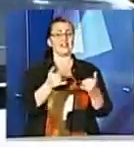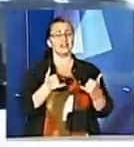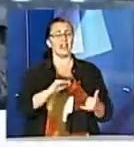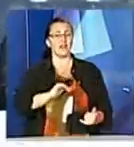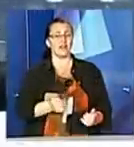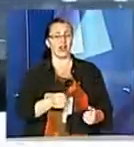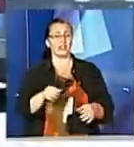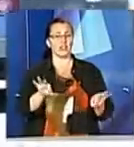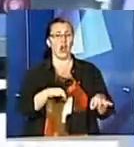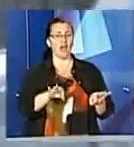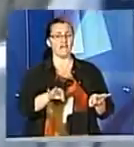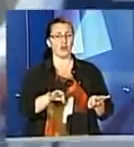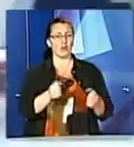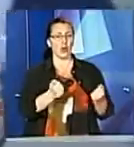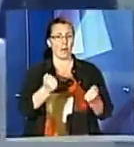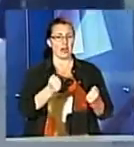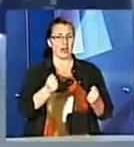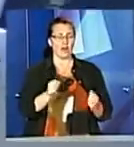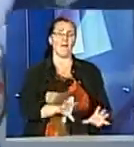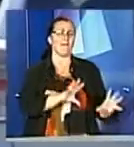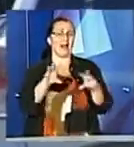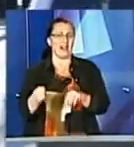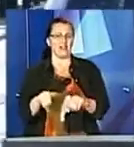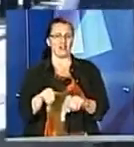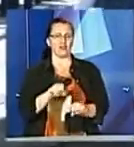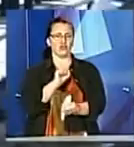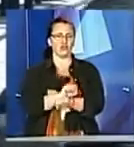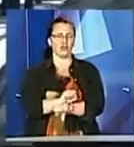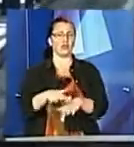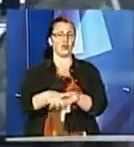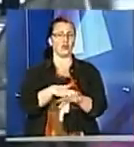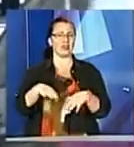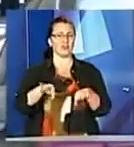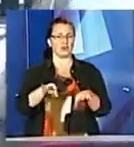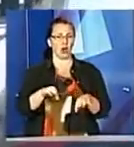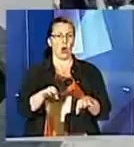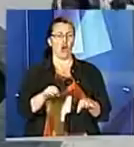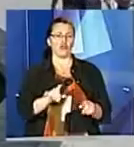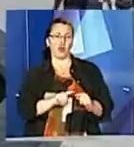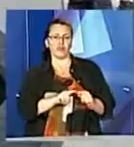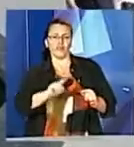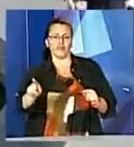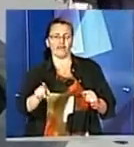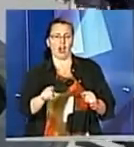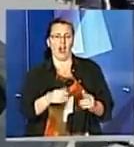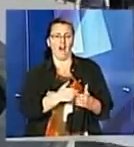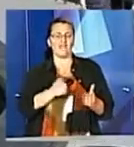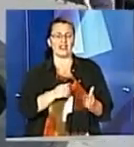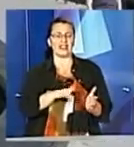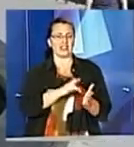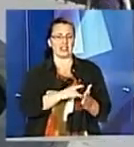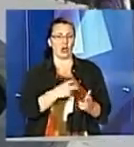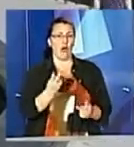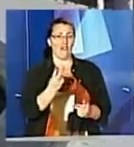автомобілів ділянку вулиці Дорошенка перенесуть зупинку громадського транспорту, який їде в напрямку від центру. Таким чином обидві